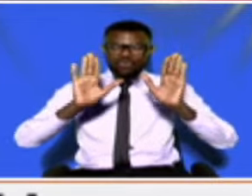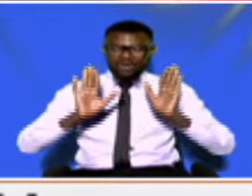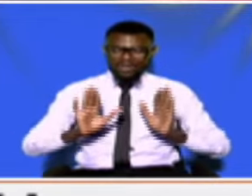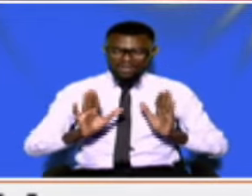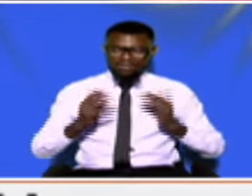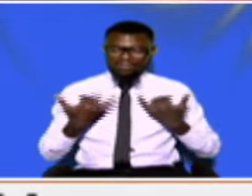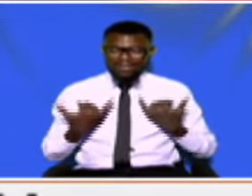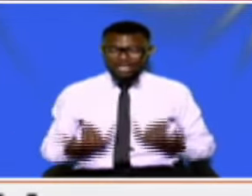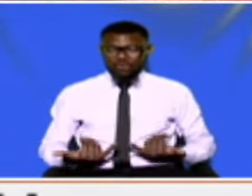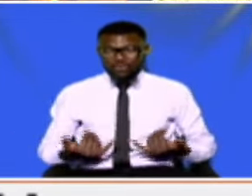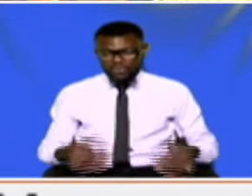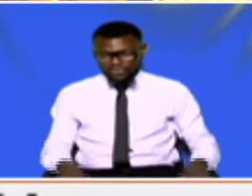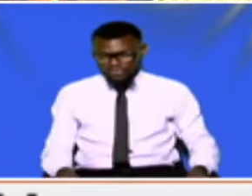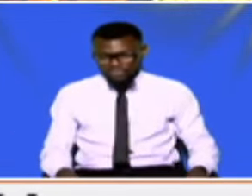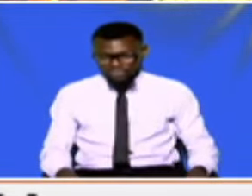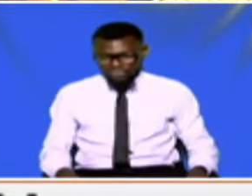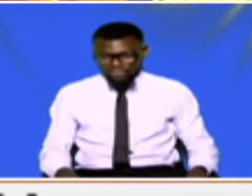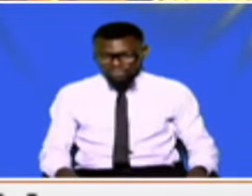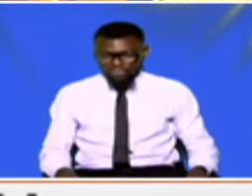stage.